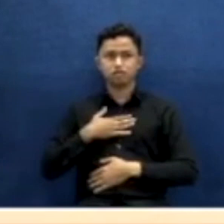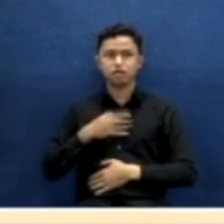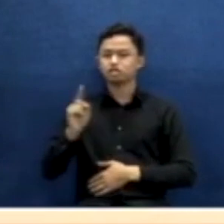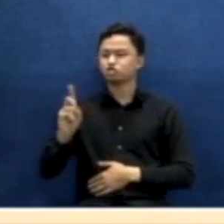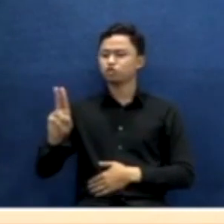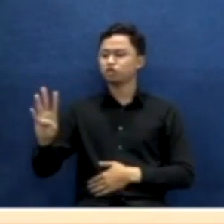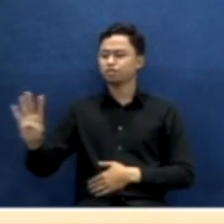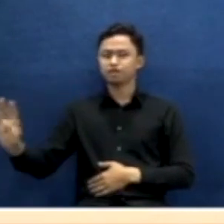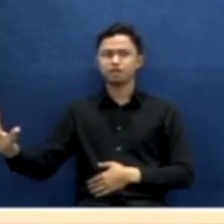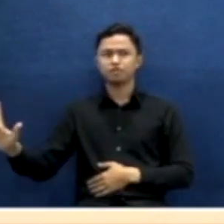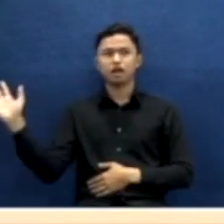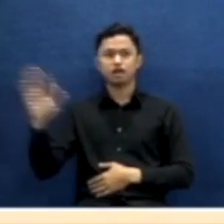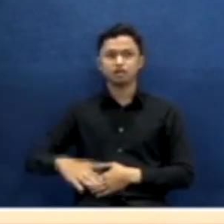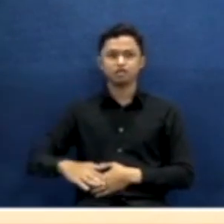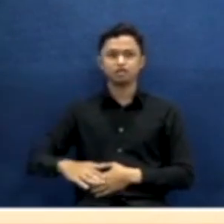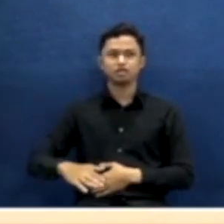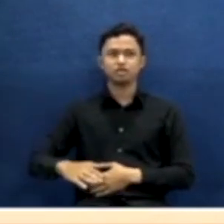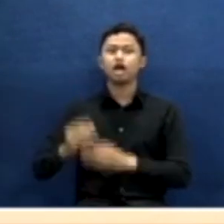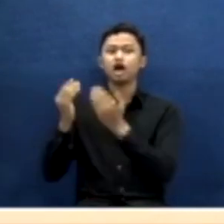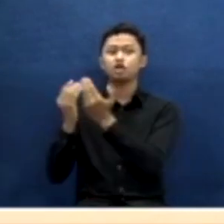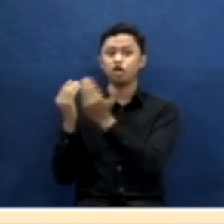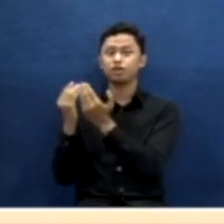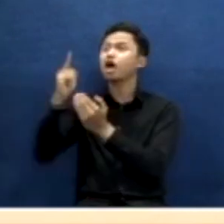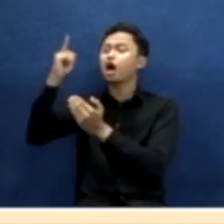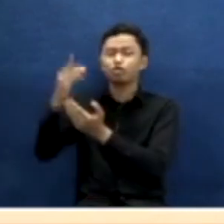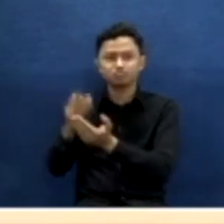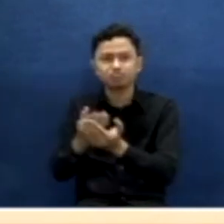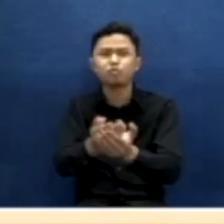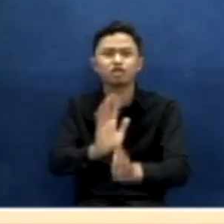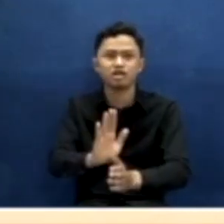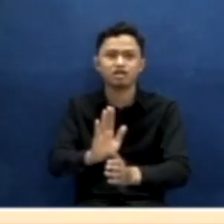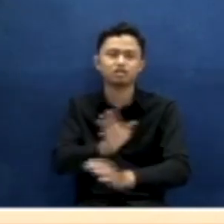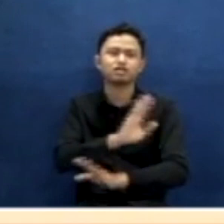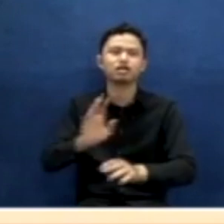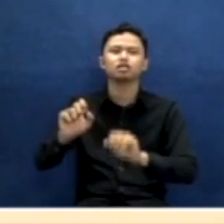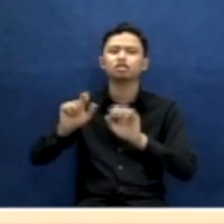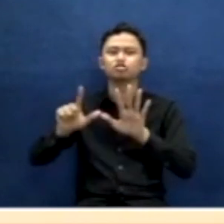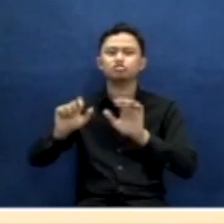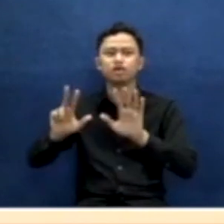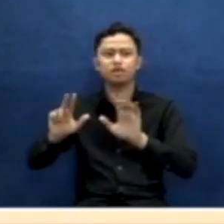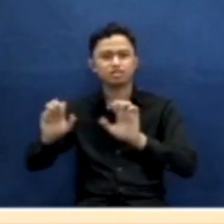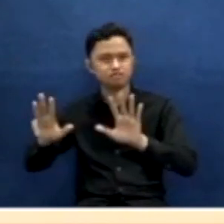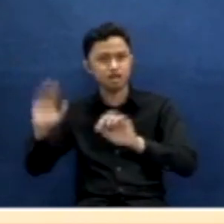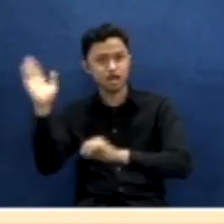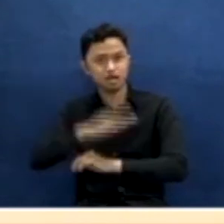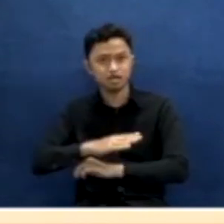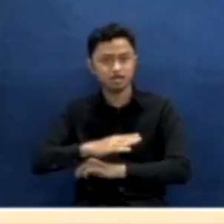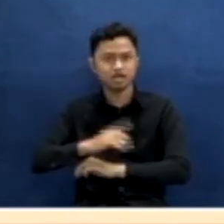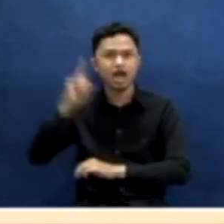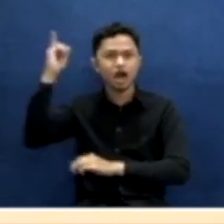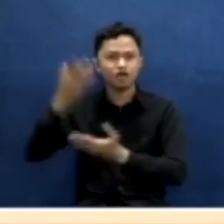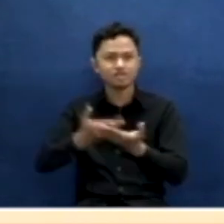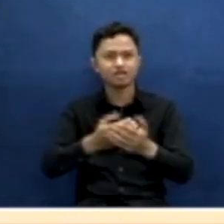4,5 hari,ternyatadoamereka tidakterkabul.7,8,9doamereka tidakdikabulkan,10,